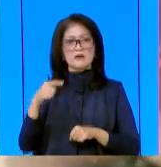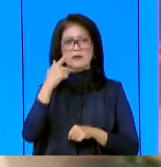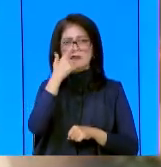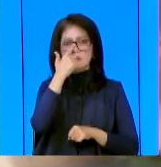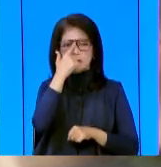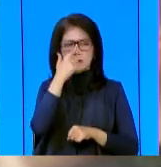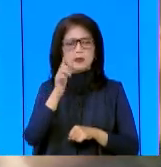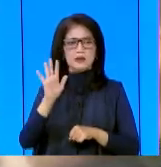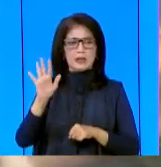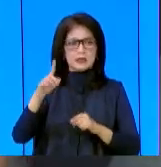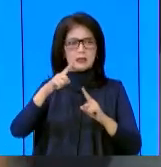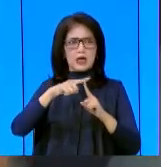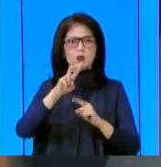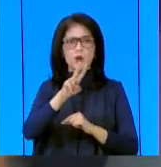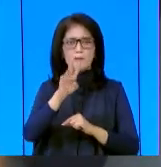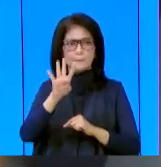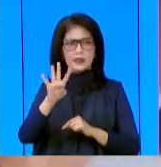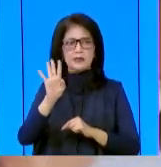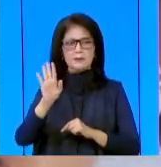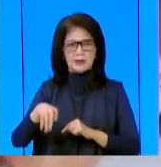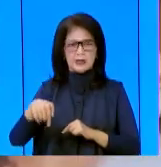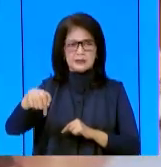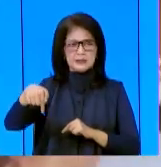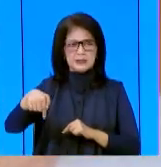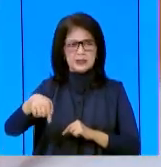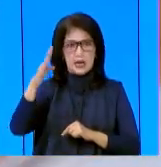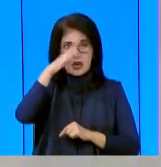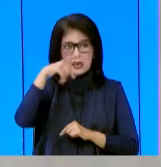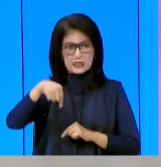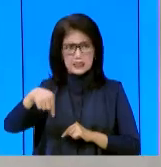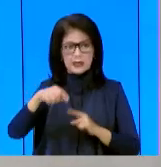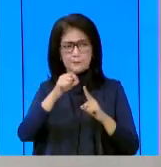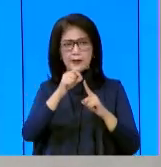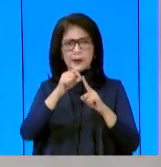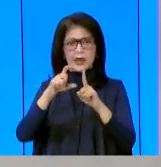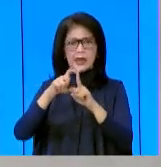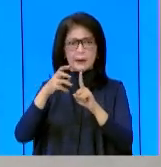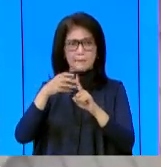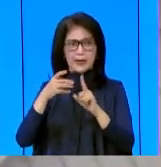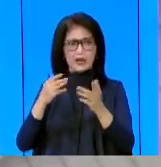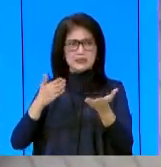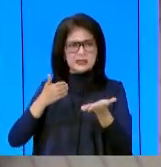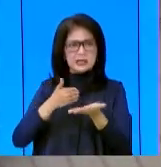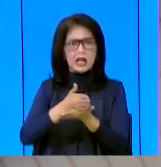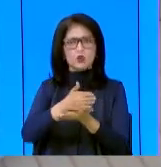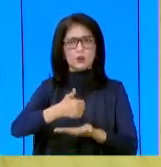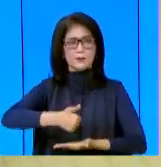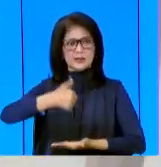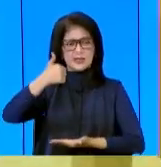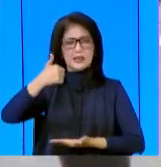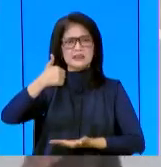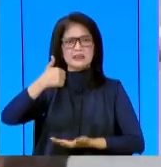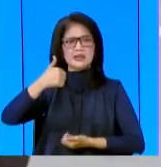tanggal 24, balik lagi ke sini. Hari pertama PPDB dibuka untuk jalur prestasi baik akademik dan